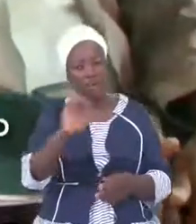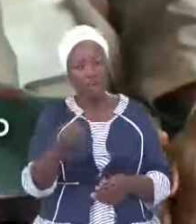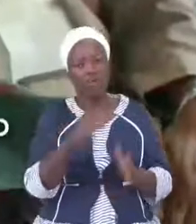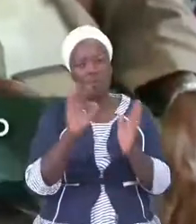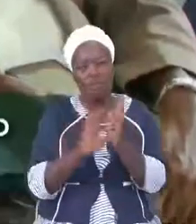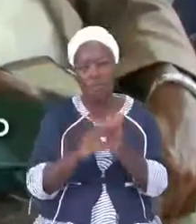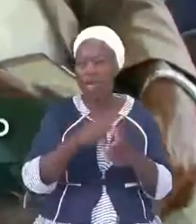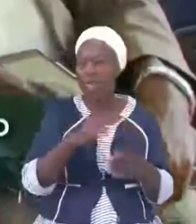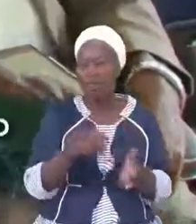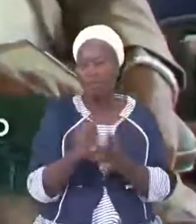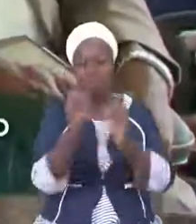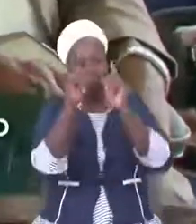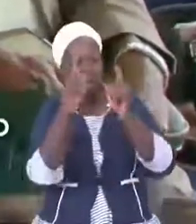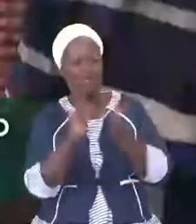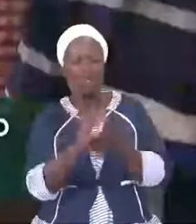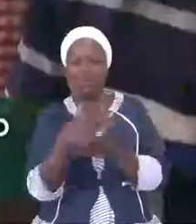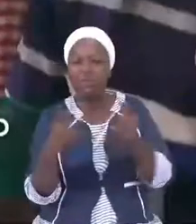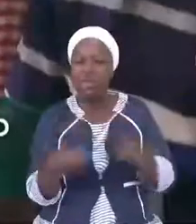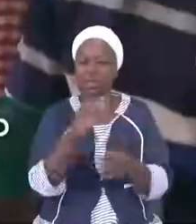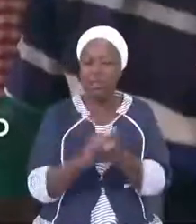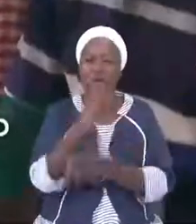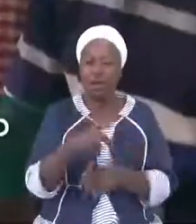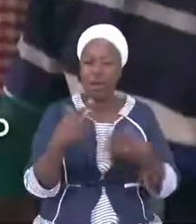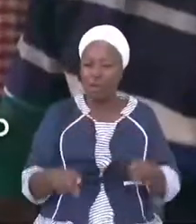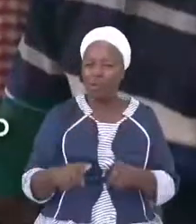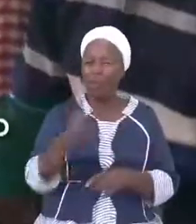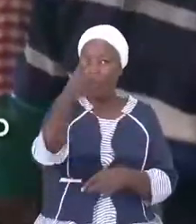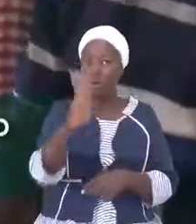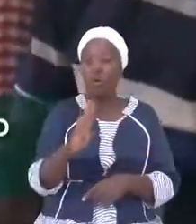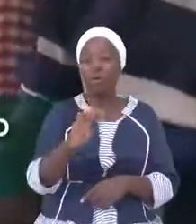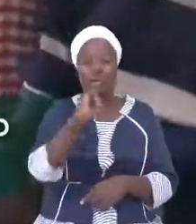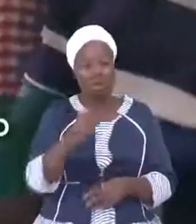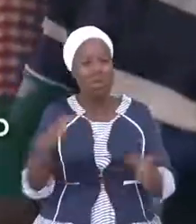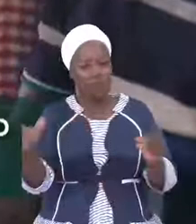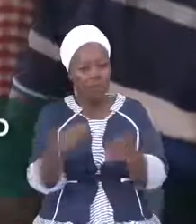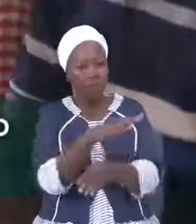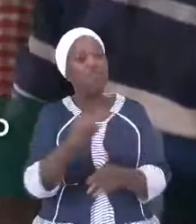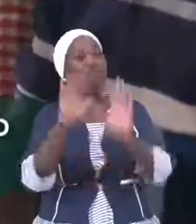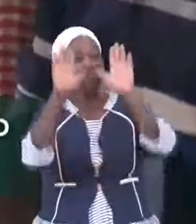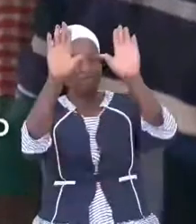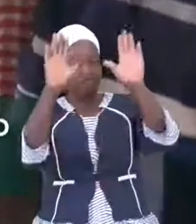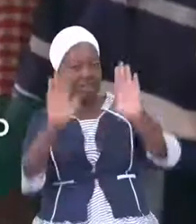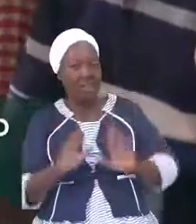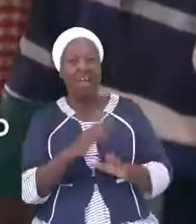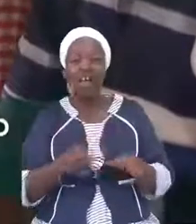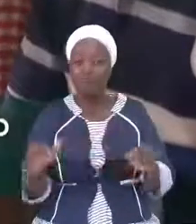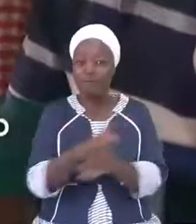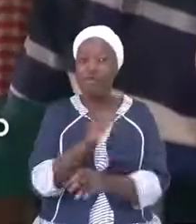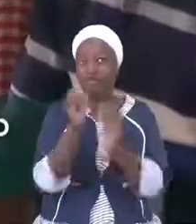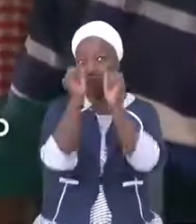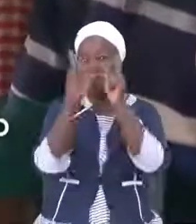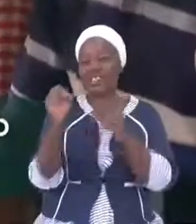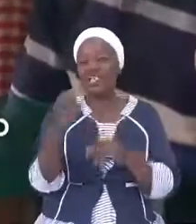de Jonas. C'est une surprise qu'une telle chose se produise. Dieu est plein